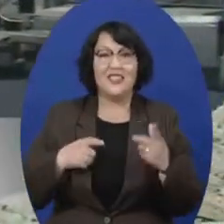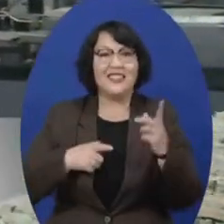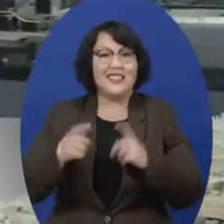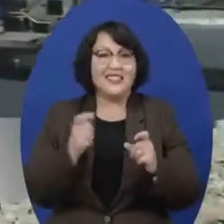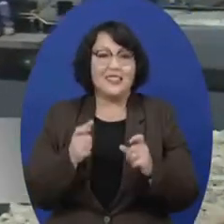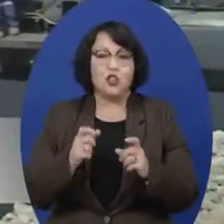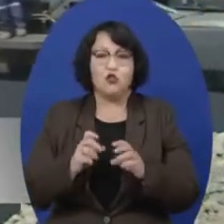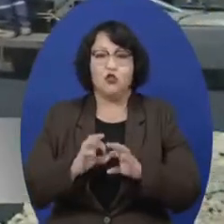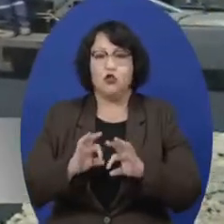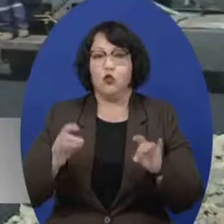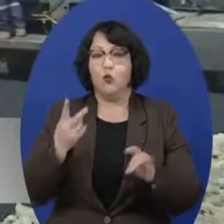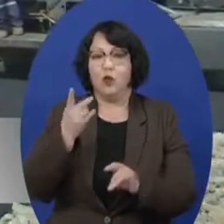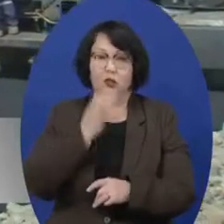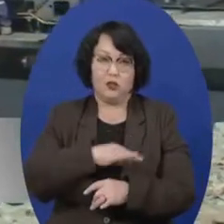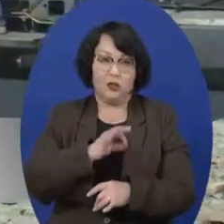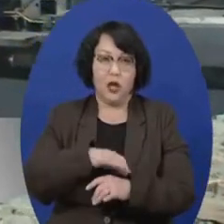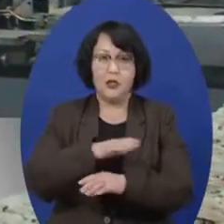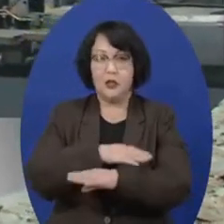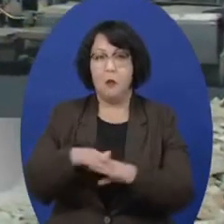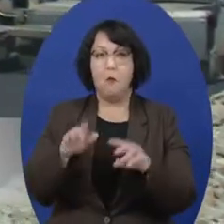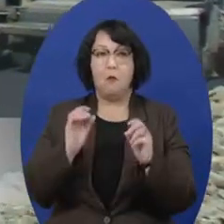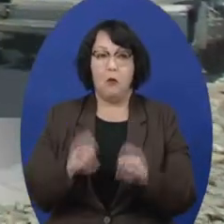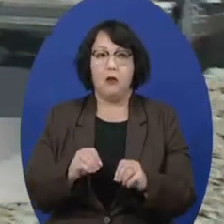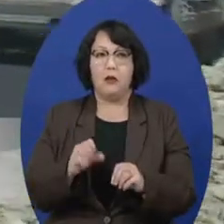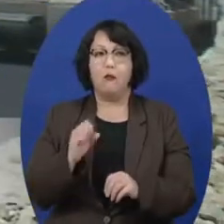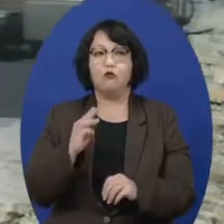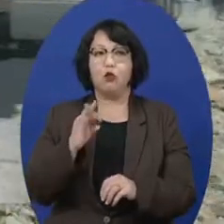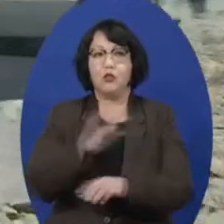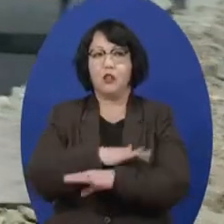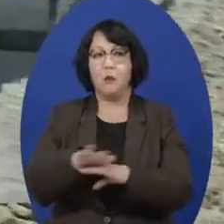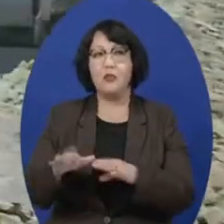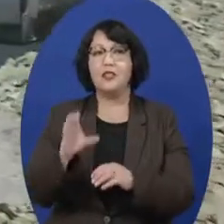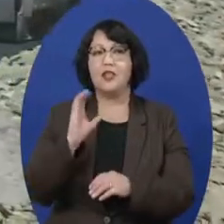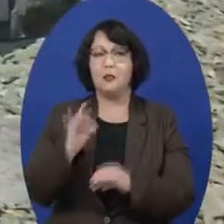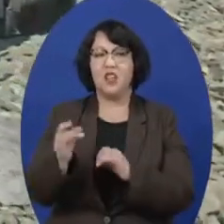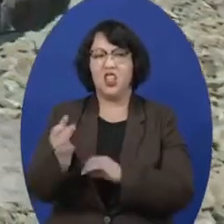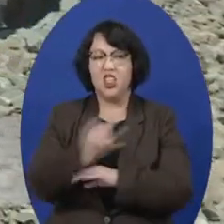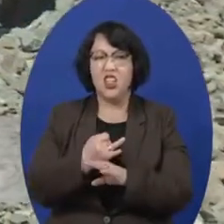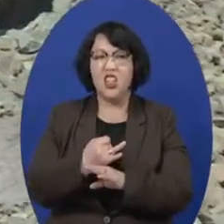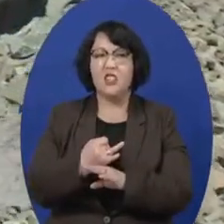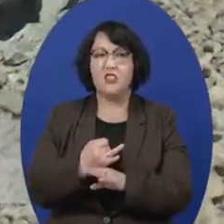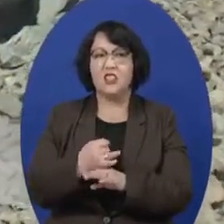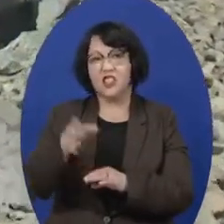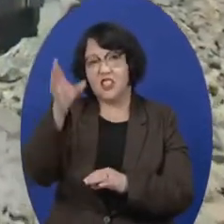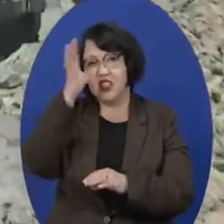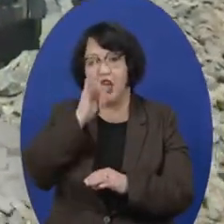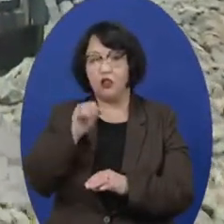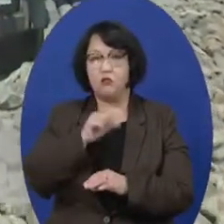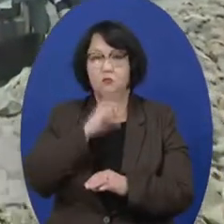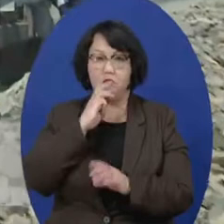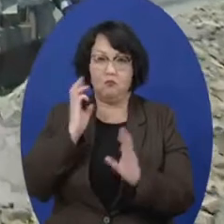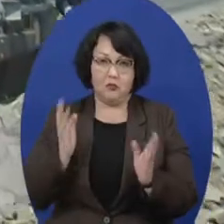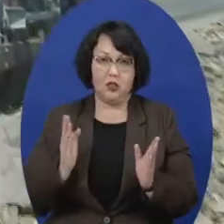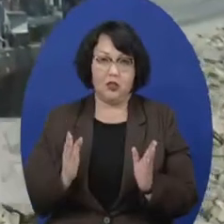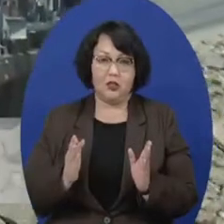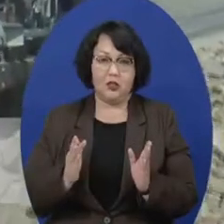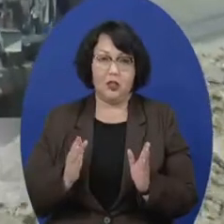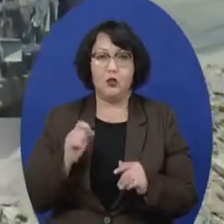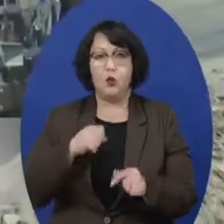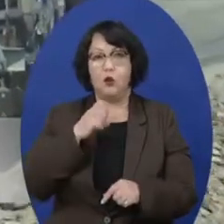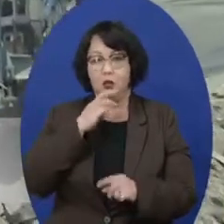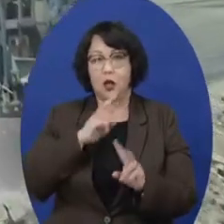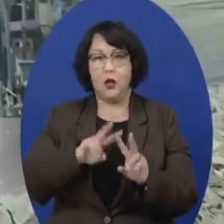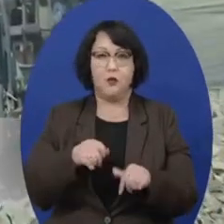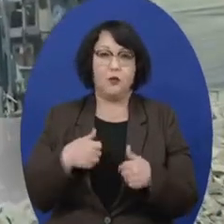засаг болон олон талын өргөөжтэй замаа гэдгийг автозамын салбарын инженерүүд болон замын салбарын сайд нь мэдэгдэж байгаа юм аа. Үзэгч та